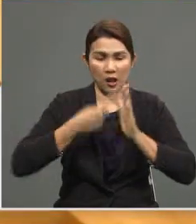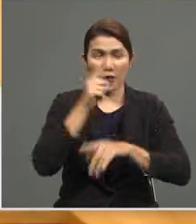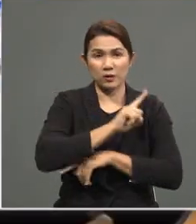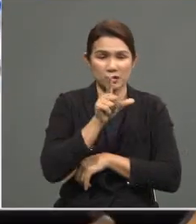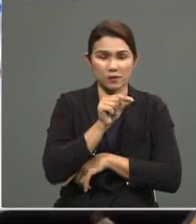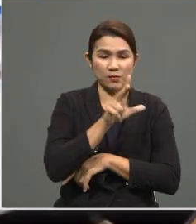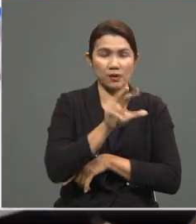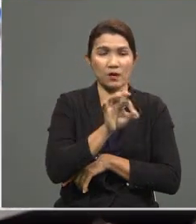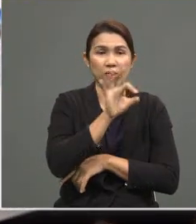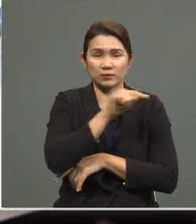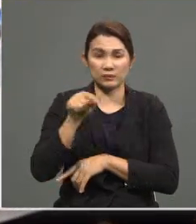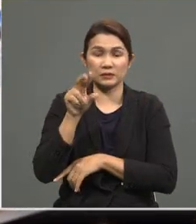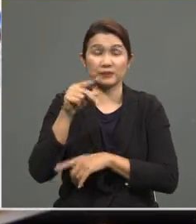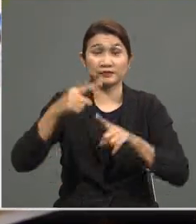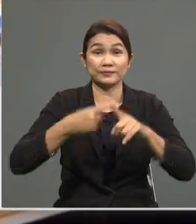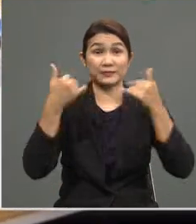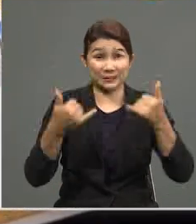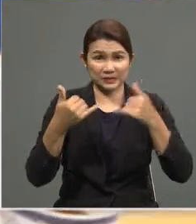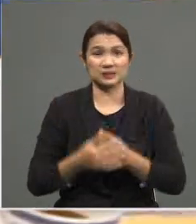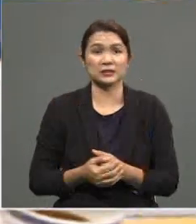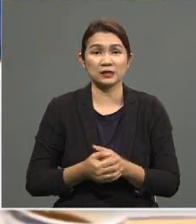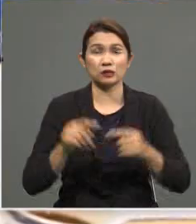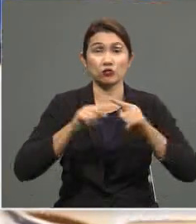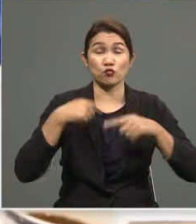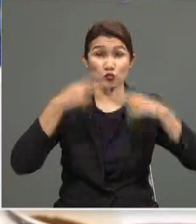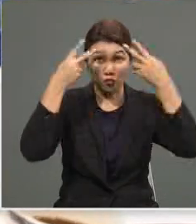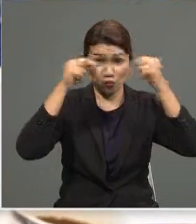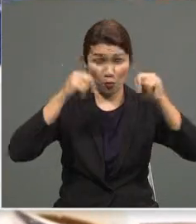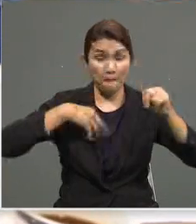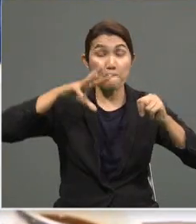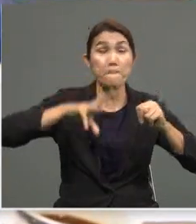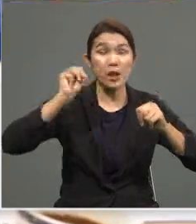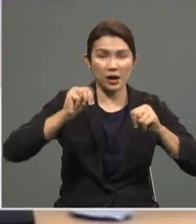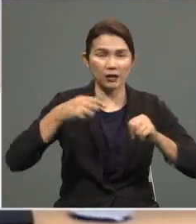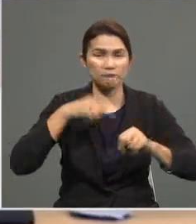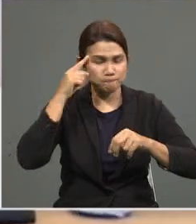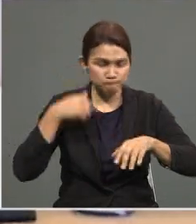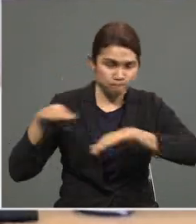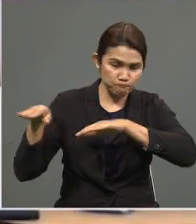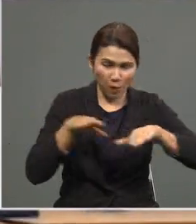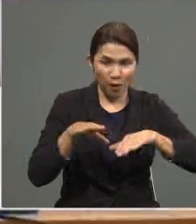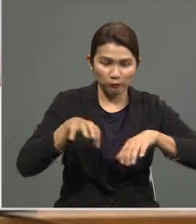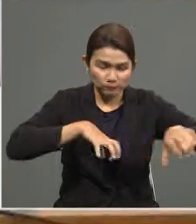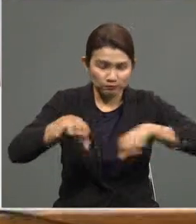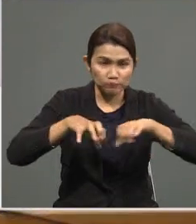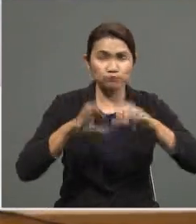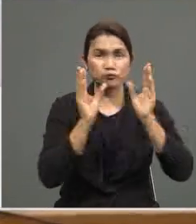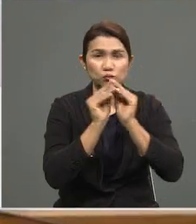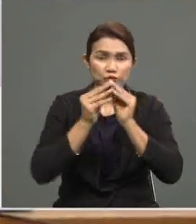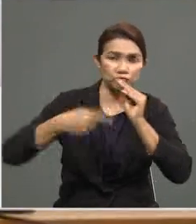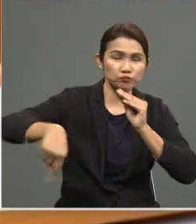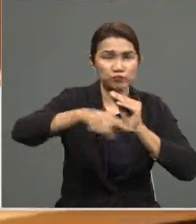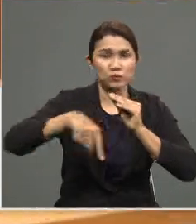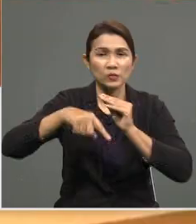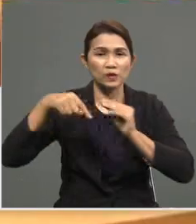พฤศจิกายนนี้ค่ะโดยนายปรเมธงามพิเชษฐนายกเมืองพัทยาก็ประชุมเตรียมความพร้อมในการจัดงานนะคะยกระดับบอกว่าจะ